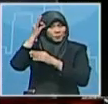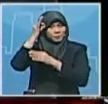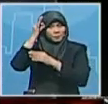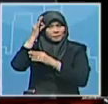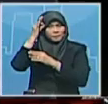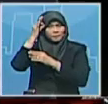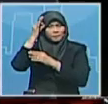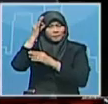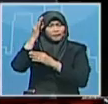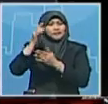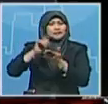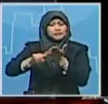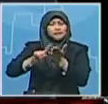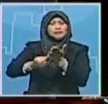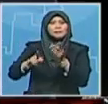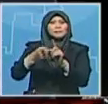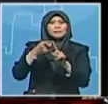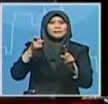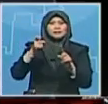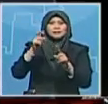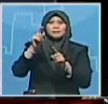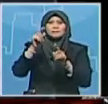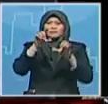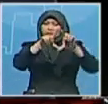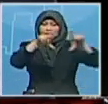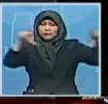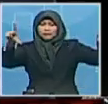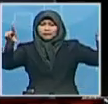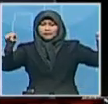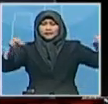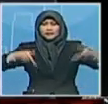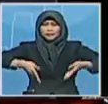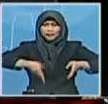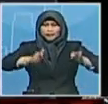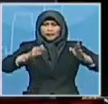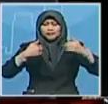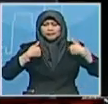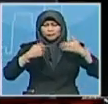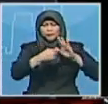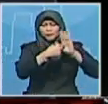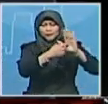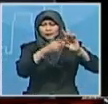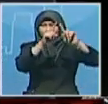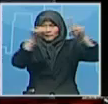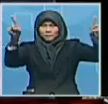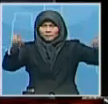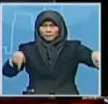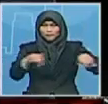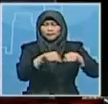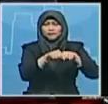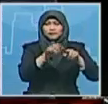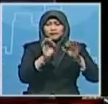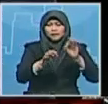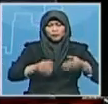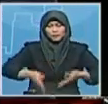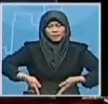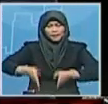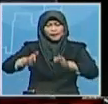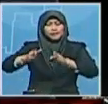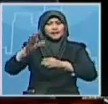persekutuan, kita rujuk pada tanda kat jalan. Okay. Ataupun ada papan tanda dan sebagainya. Kalau dikatakan jalan